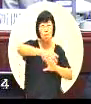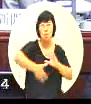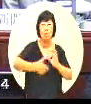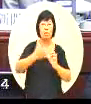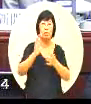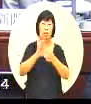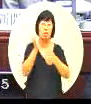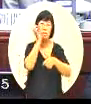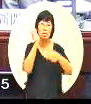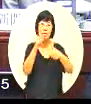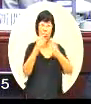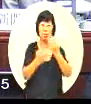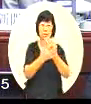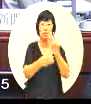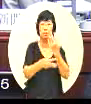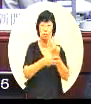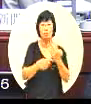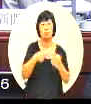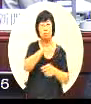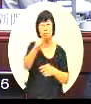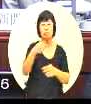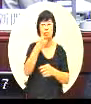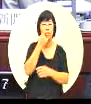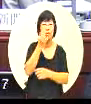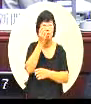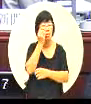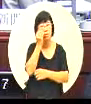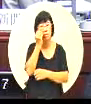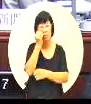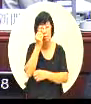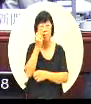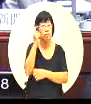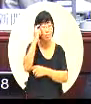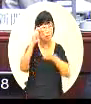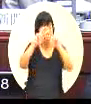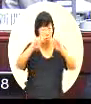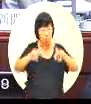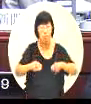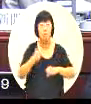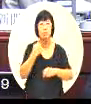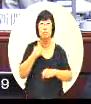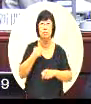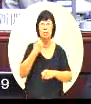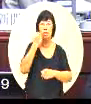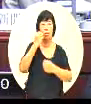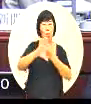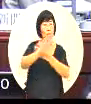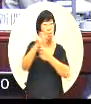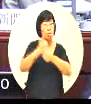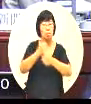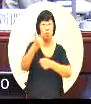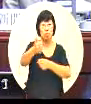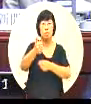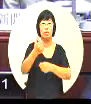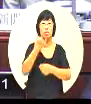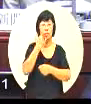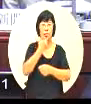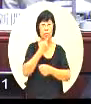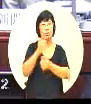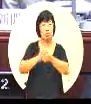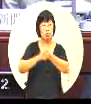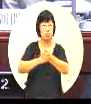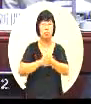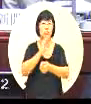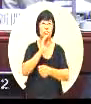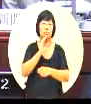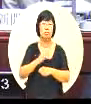化产业，我觉得我们都可以观摩了解。如果别人做得到，为什么台湾做不到？好，所以这个部分